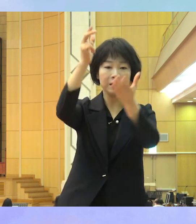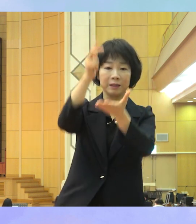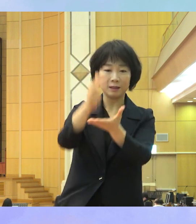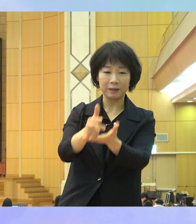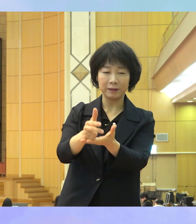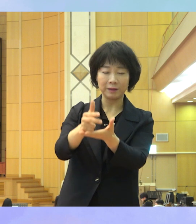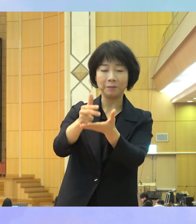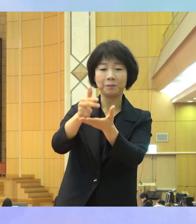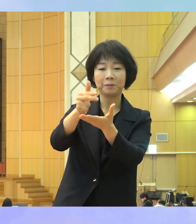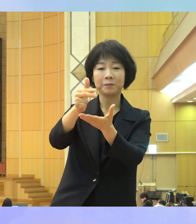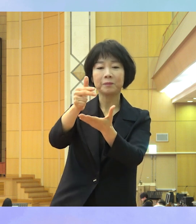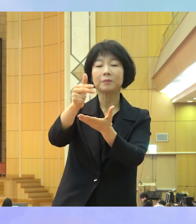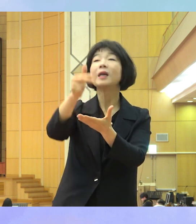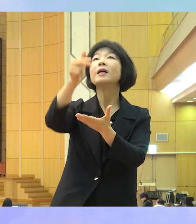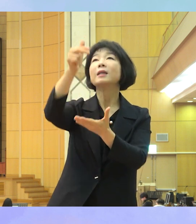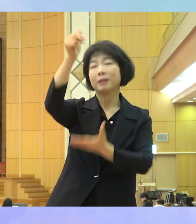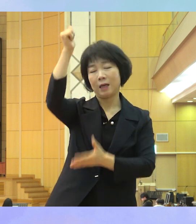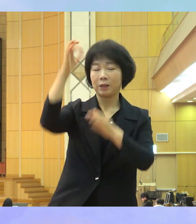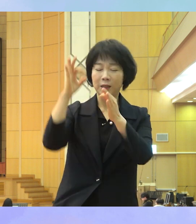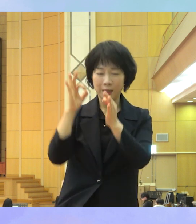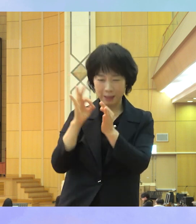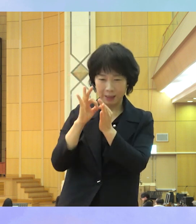주시네.